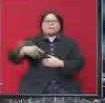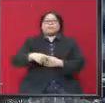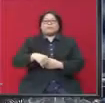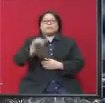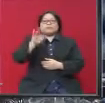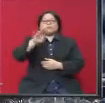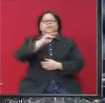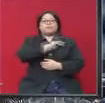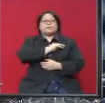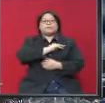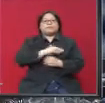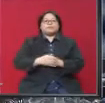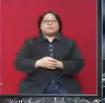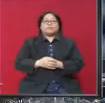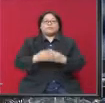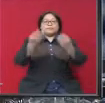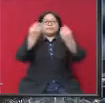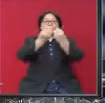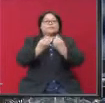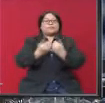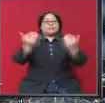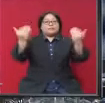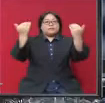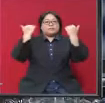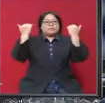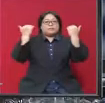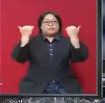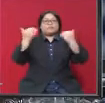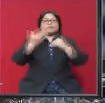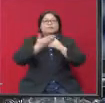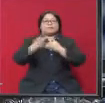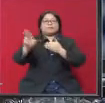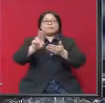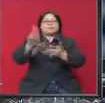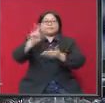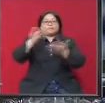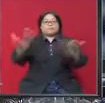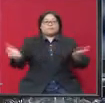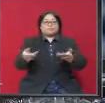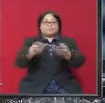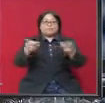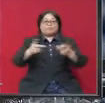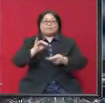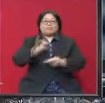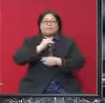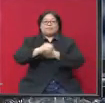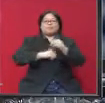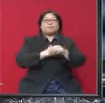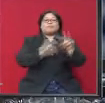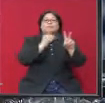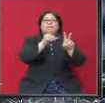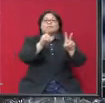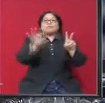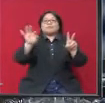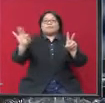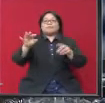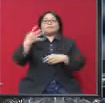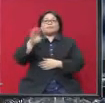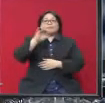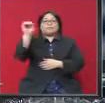Menteri data-data pengangguran dikalangan mahasiswa yang antajaya ada untuk tahun 2019